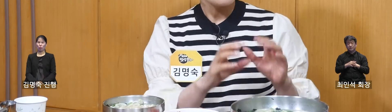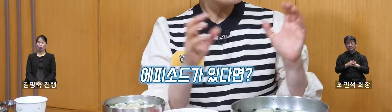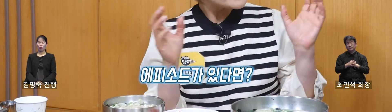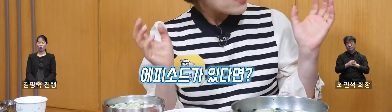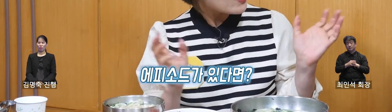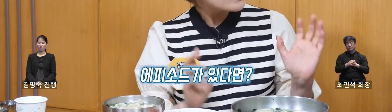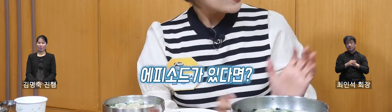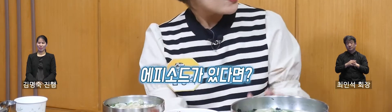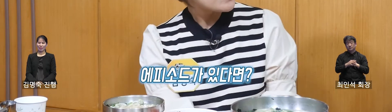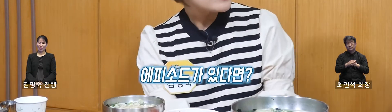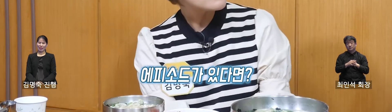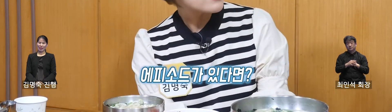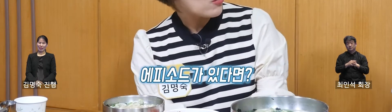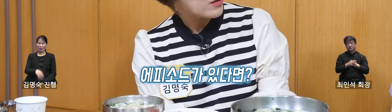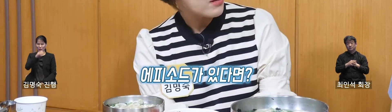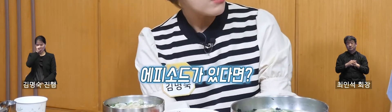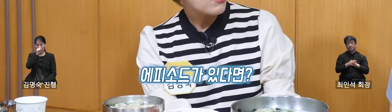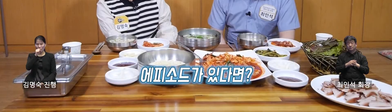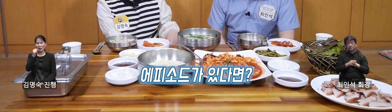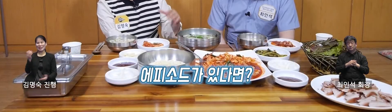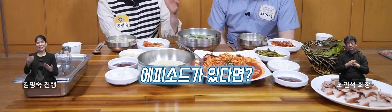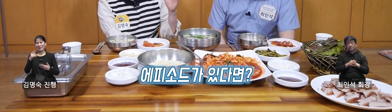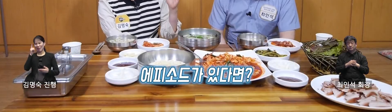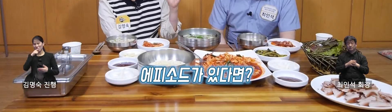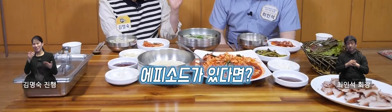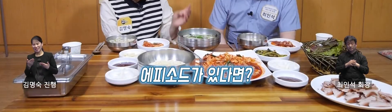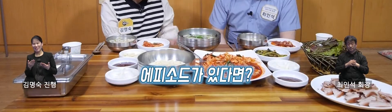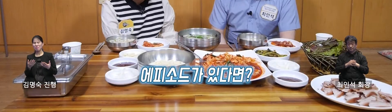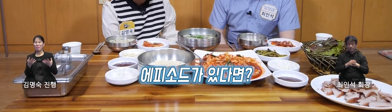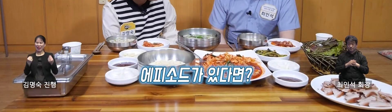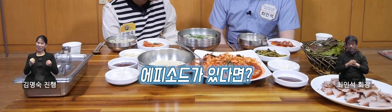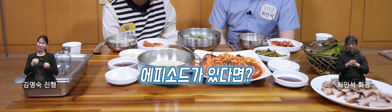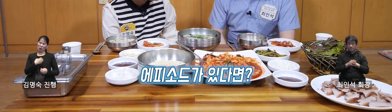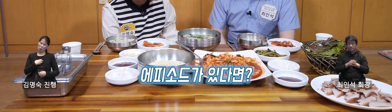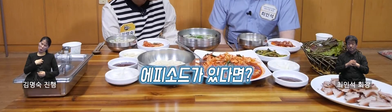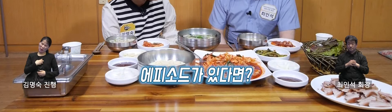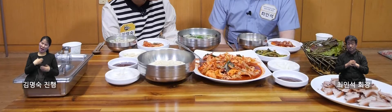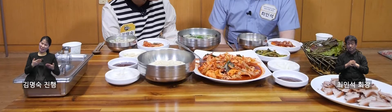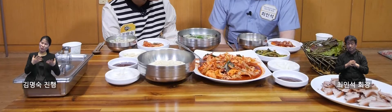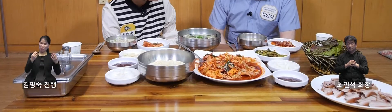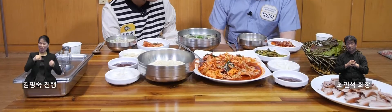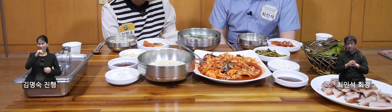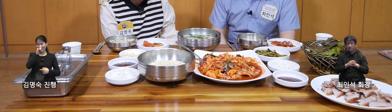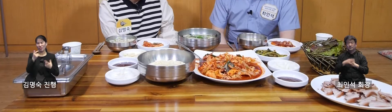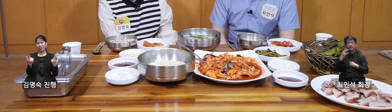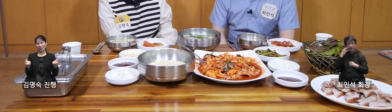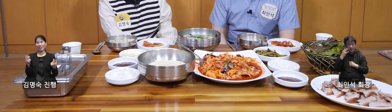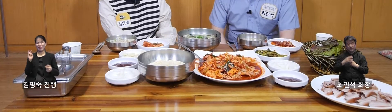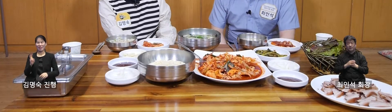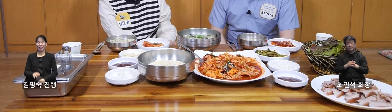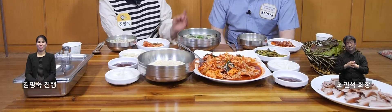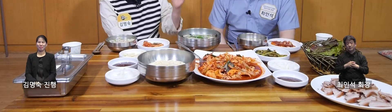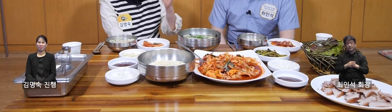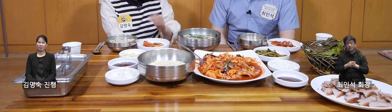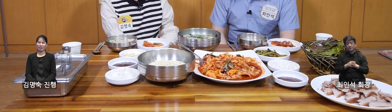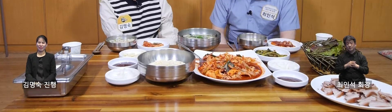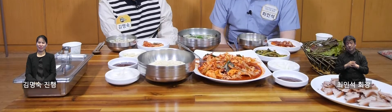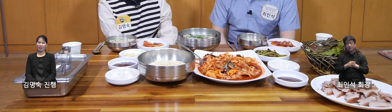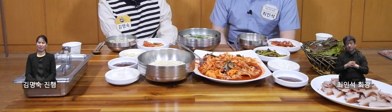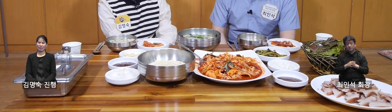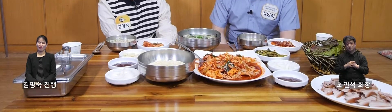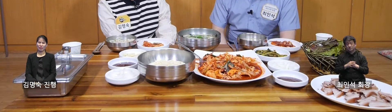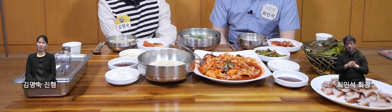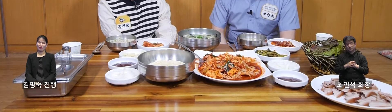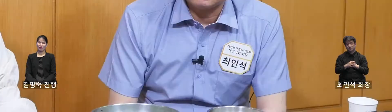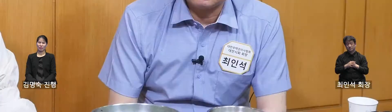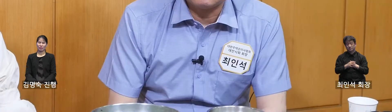좀 에피소드도 좀 있으실 것 같아요. 그러니까 막 되게 속상한 일도 많이도 있었을 테고 또 그 반면에